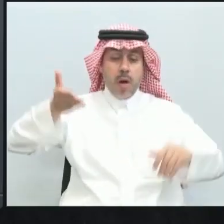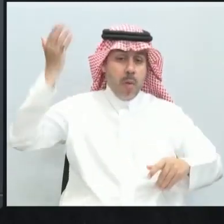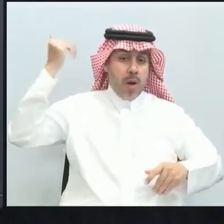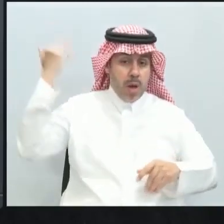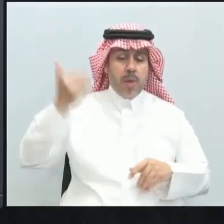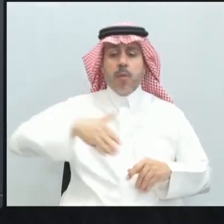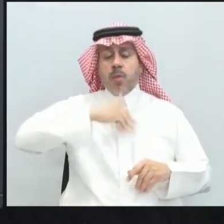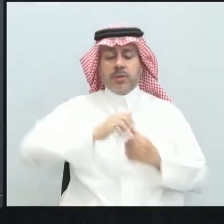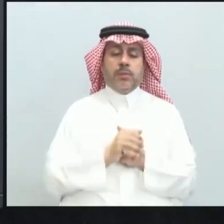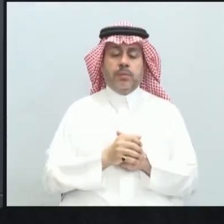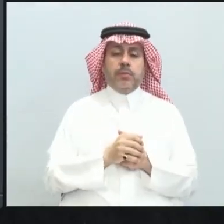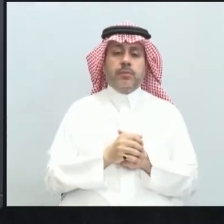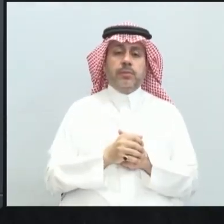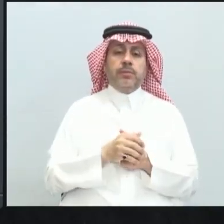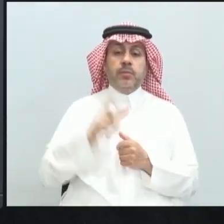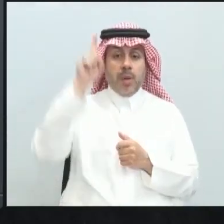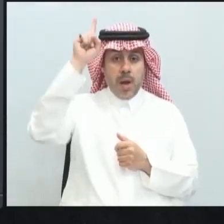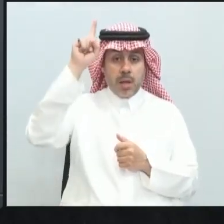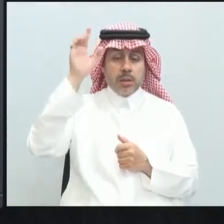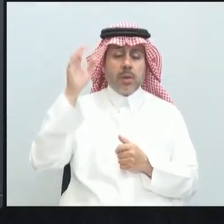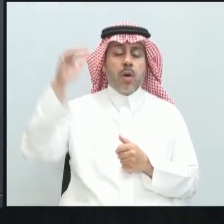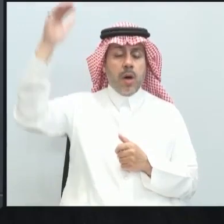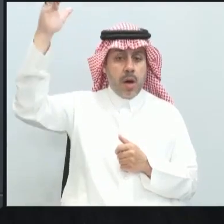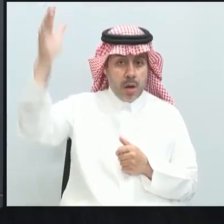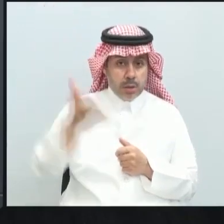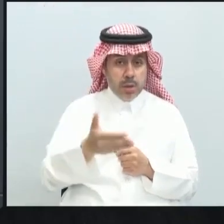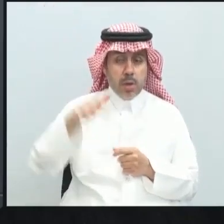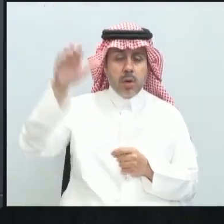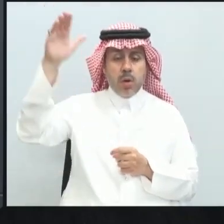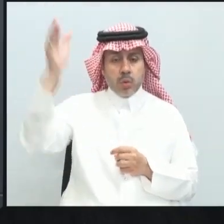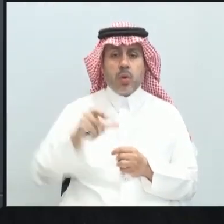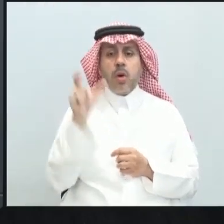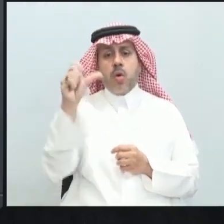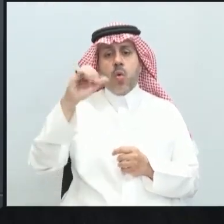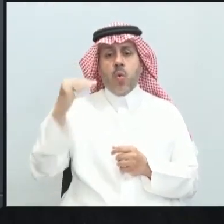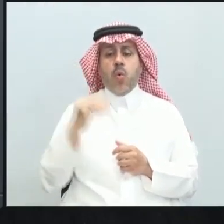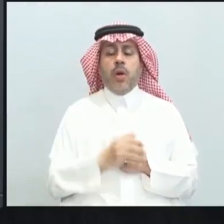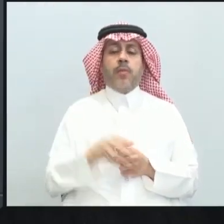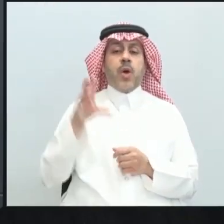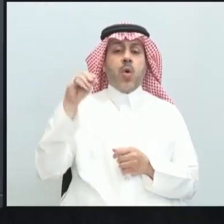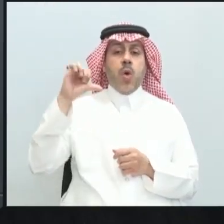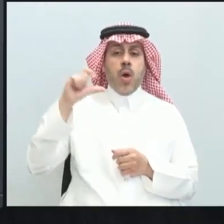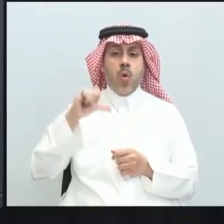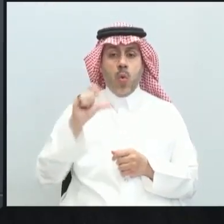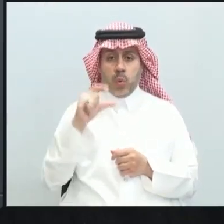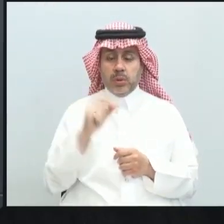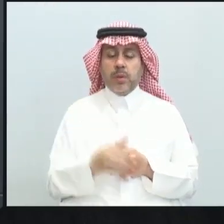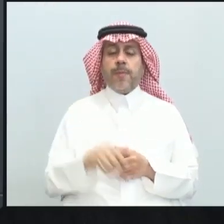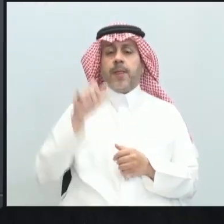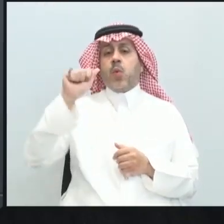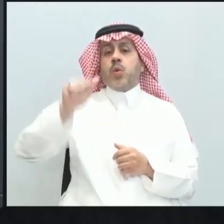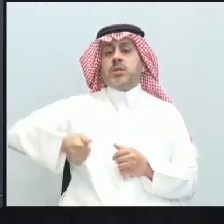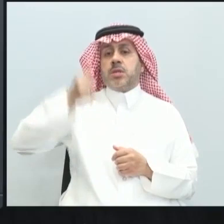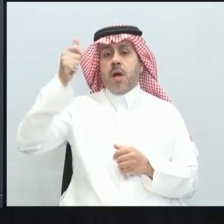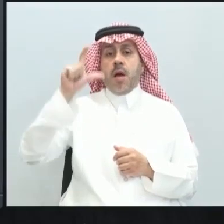بعث الله جل وعلا رسله عليهم السلام كما بعث نوحا وبعث كذلك هودا وصالحا وشعيبا